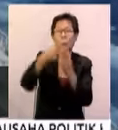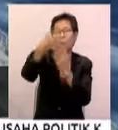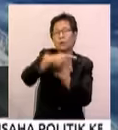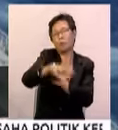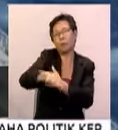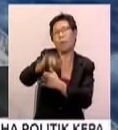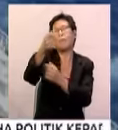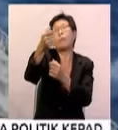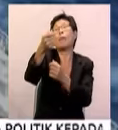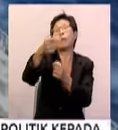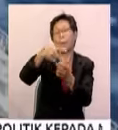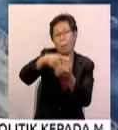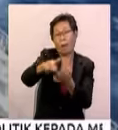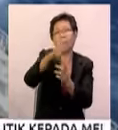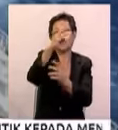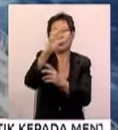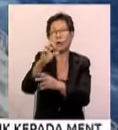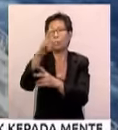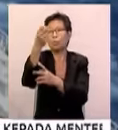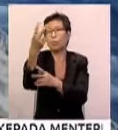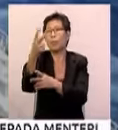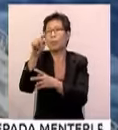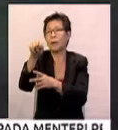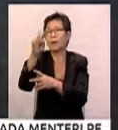dianggarkan menelan belanja antara